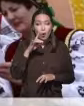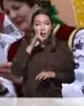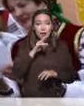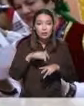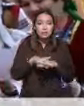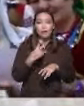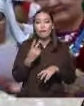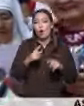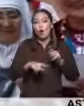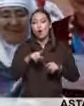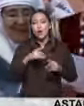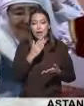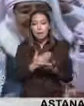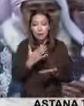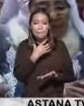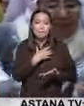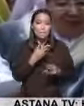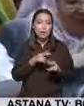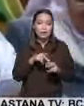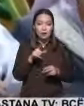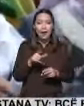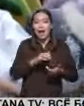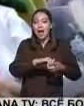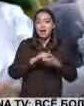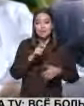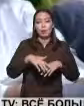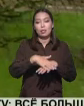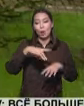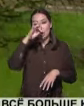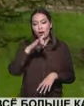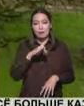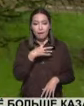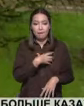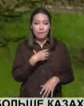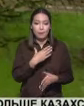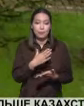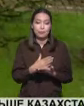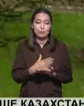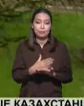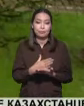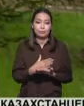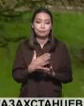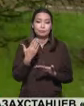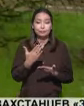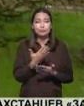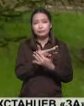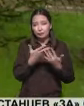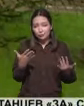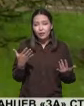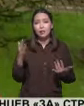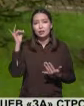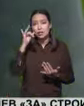второй родиной. А еще важнейшую роль в этом играет Ассамблея народа Казахстана. В силу разных исторических событий